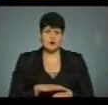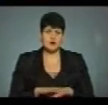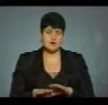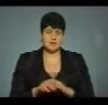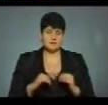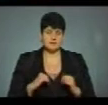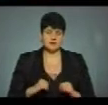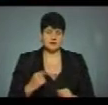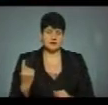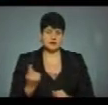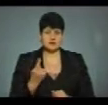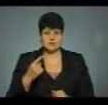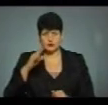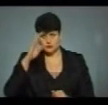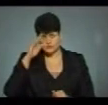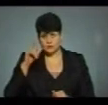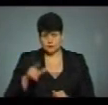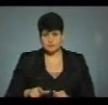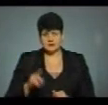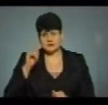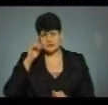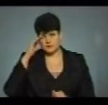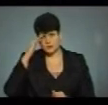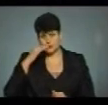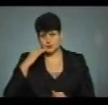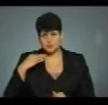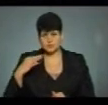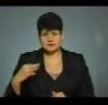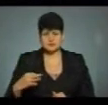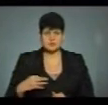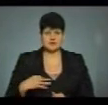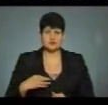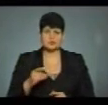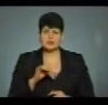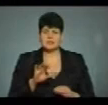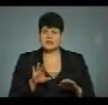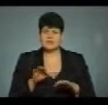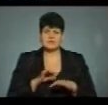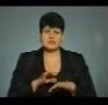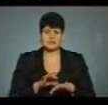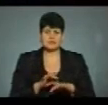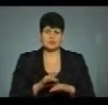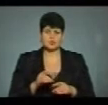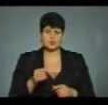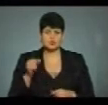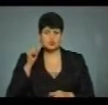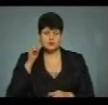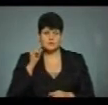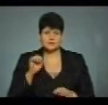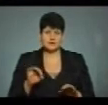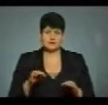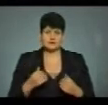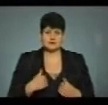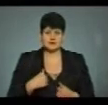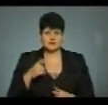любовець. Слава Отцю і Сину, і не введи нас у спокусу, але визволи нас від лукавого. Навіть не віриться, що